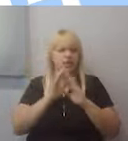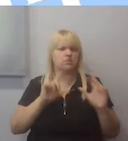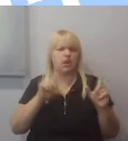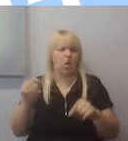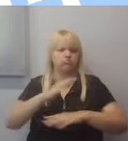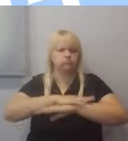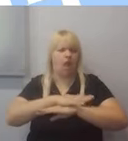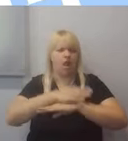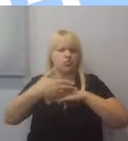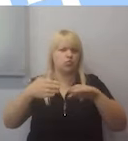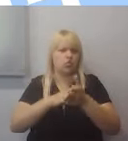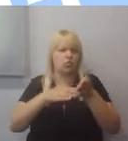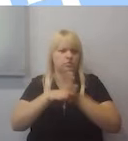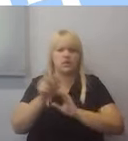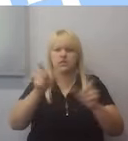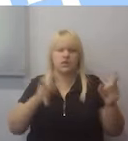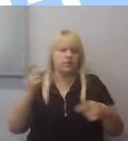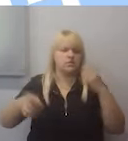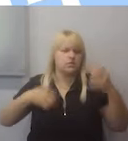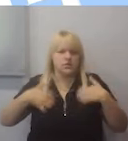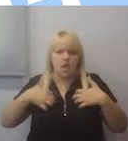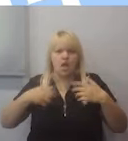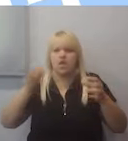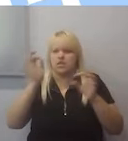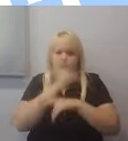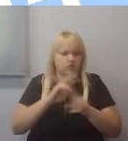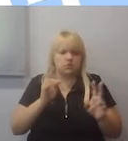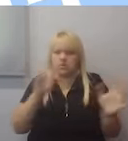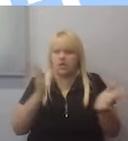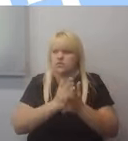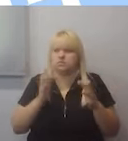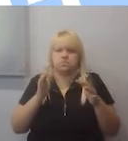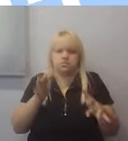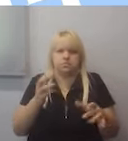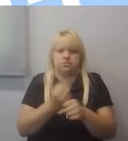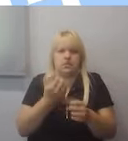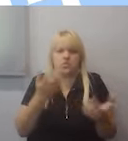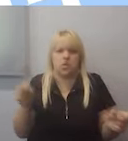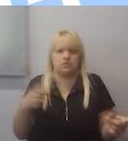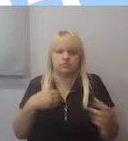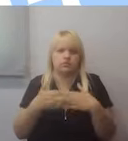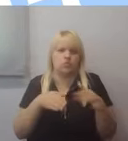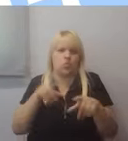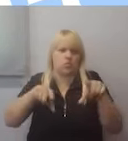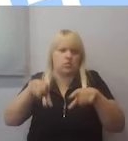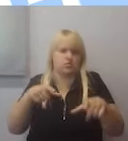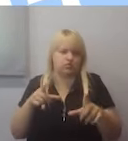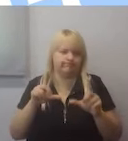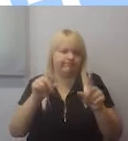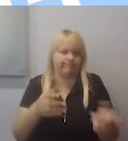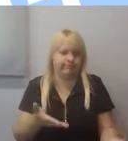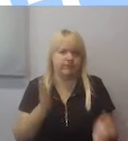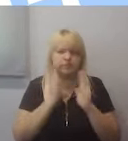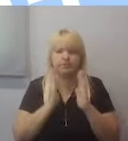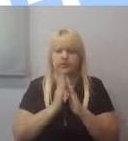cilvēki kas stresā vienkārši nesaprat kas viņiem ir jāizdara nu un tad paliek